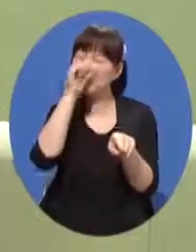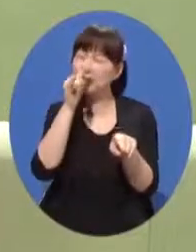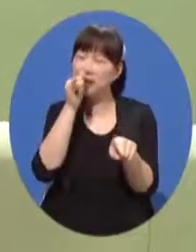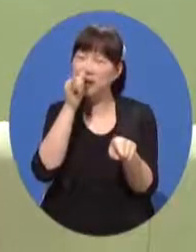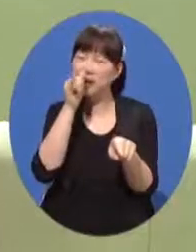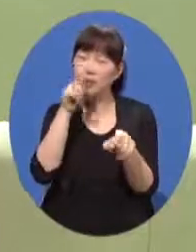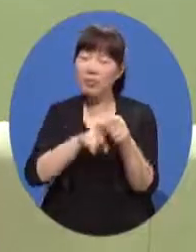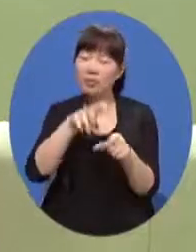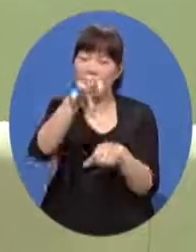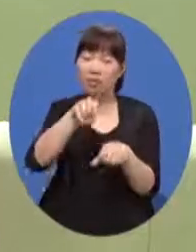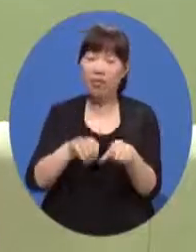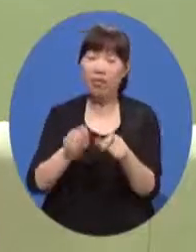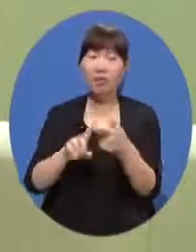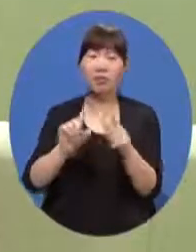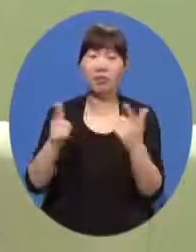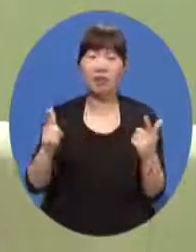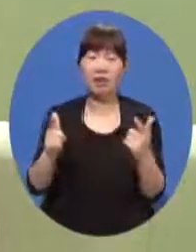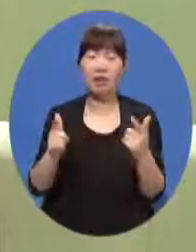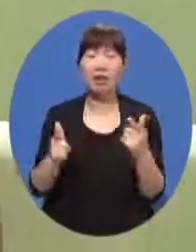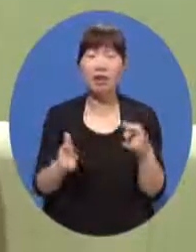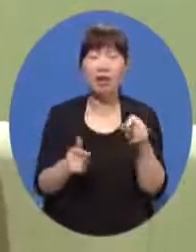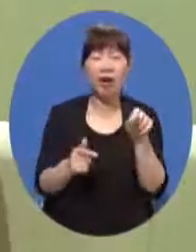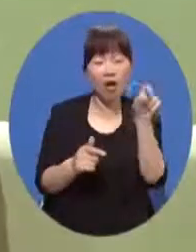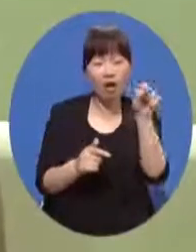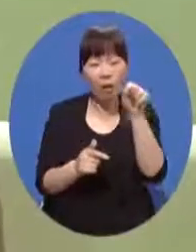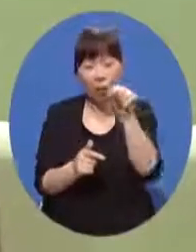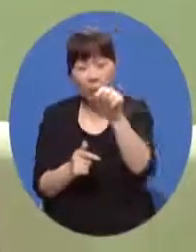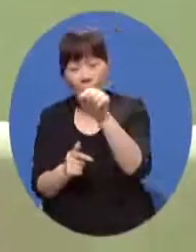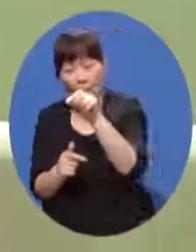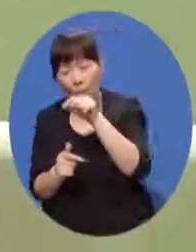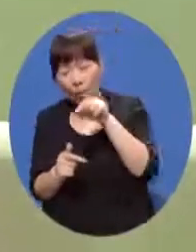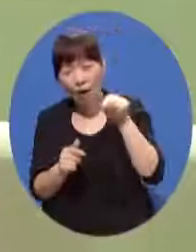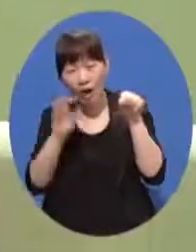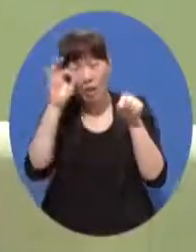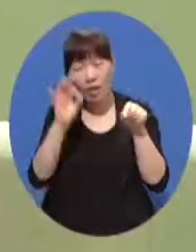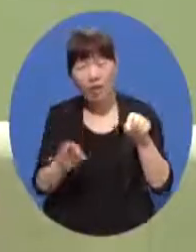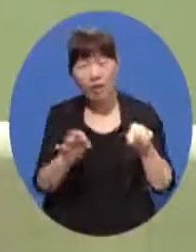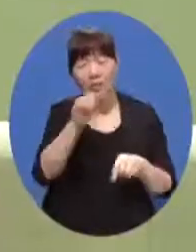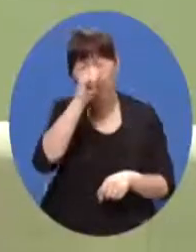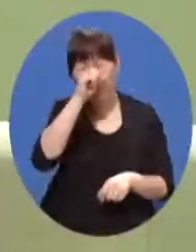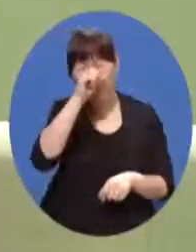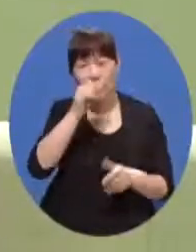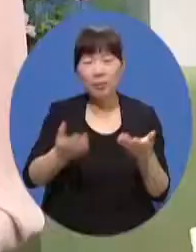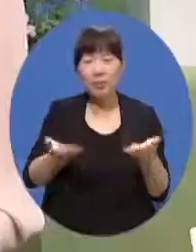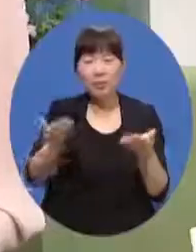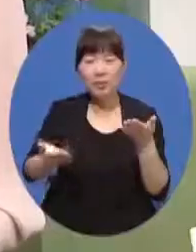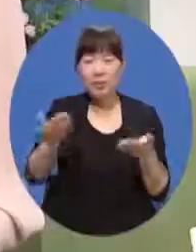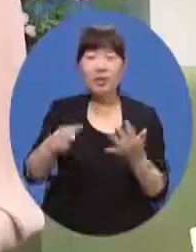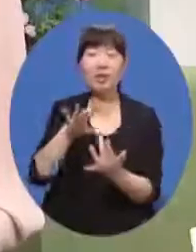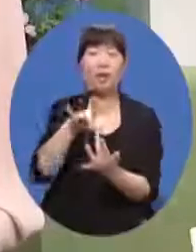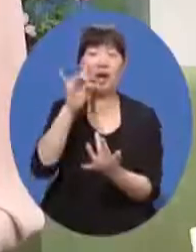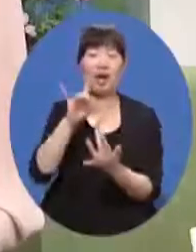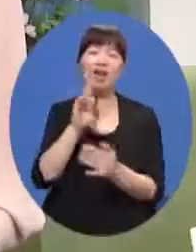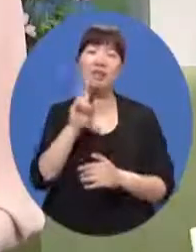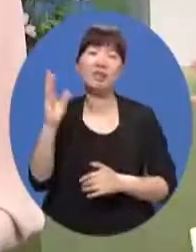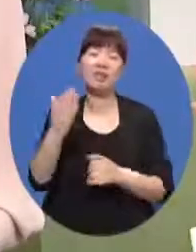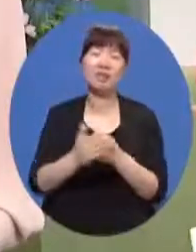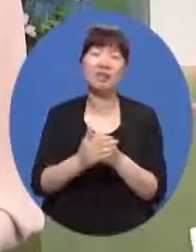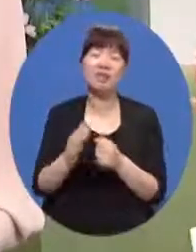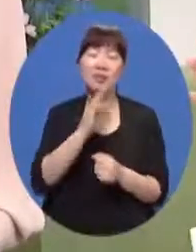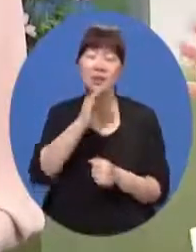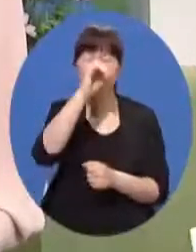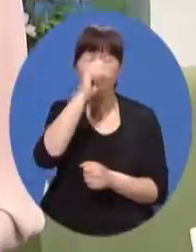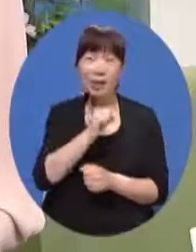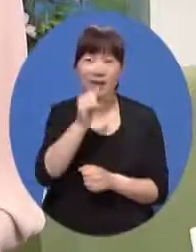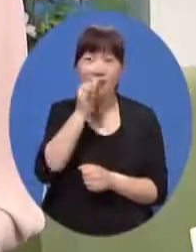해서 목표에서 따는 게 아니고 그렇죠. 이리저리 다니면서 좋은 열매를 따야 되잖아요. 네. 네. 그러다가 정말 좋은